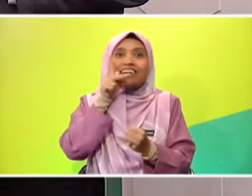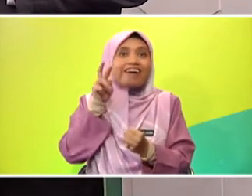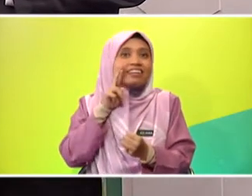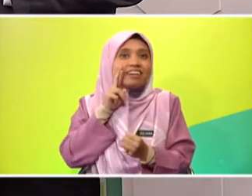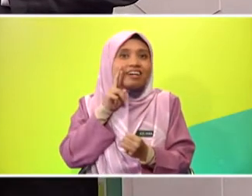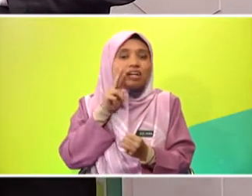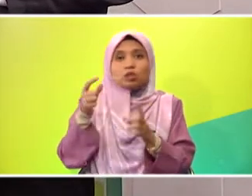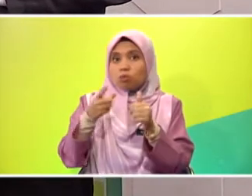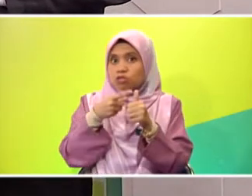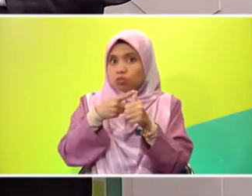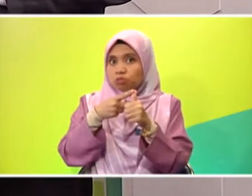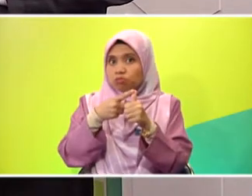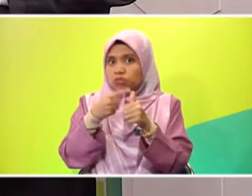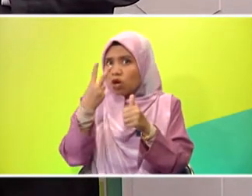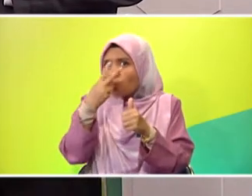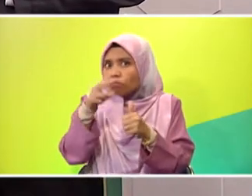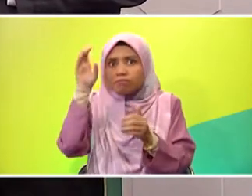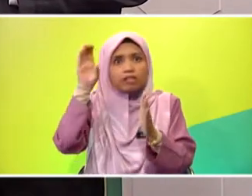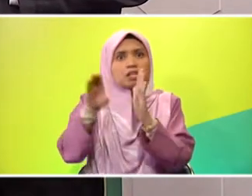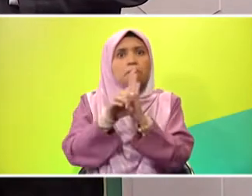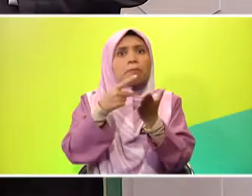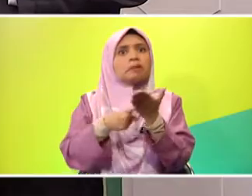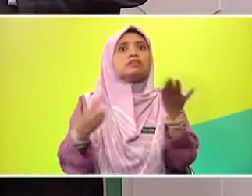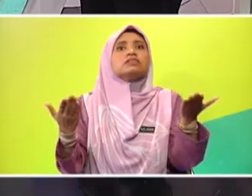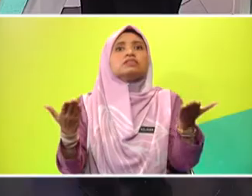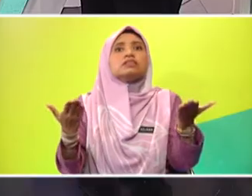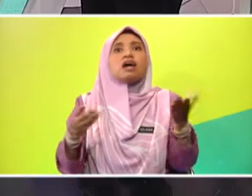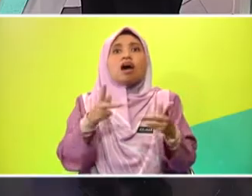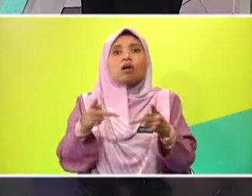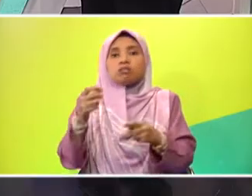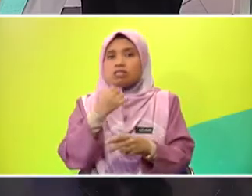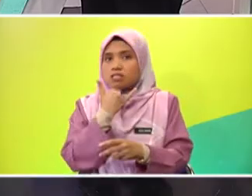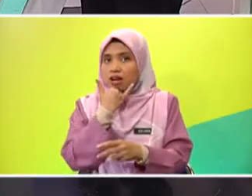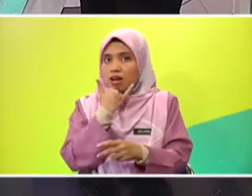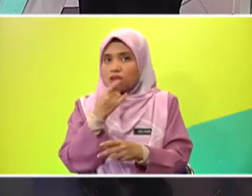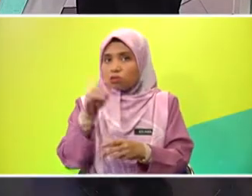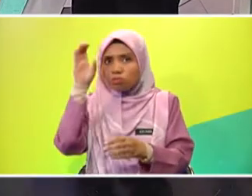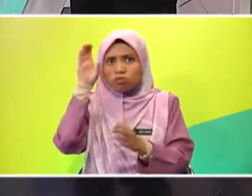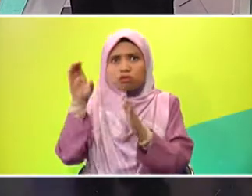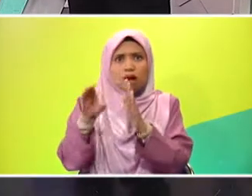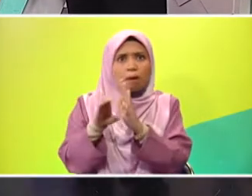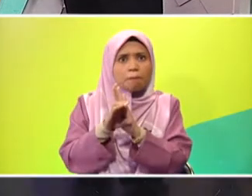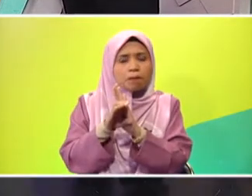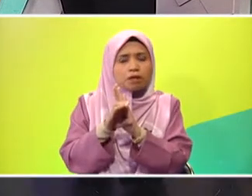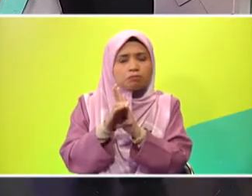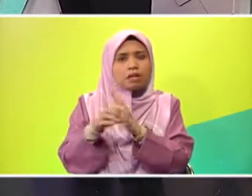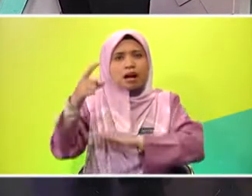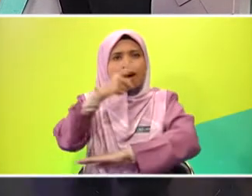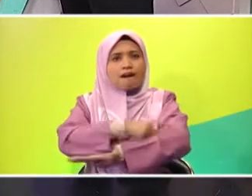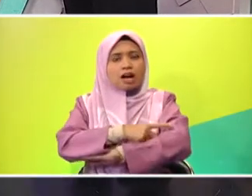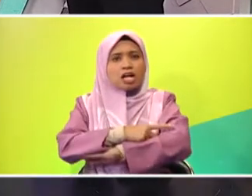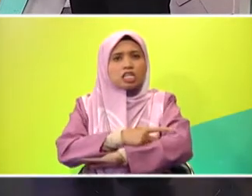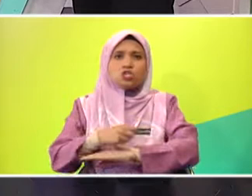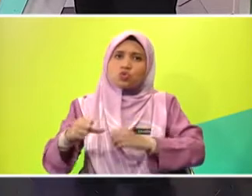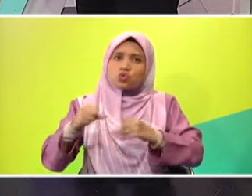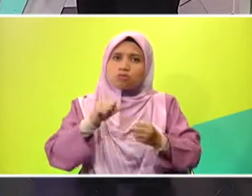yang pertama nih kinara's ini Gambar apa ini kalau tak salah saya kan seghom bila menyentuh tentang topik hari sukan